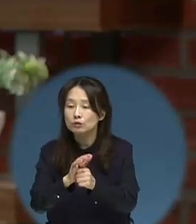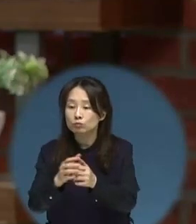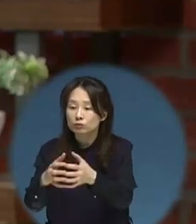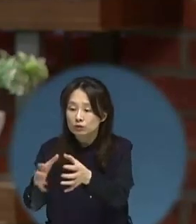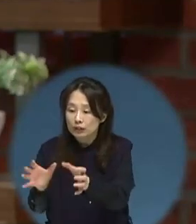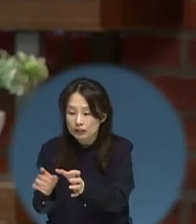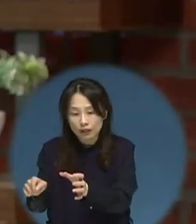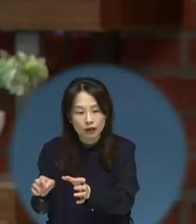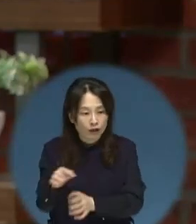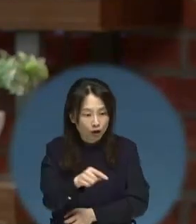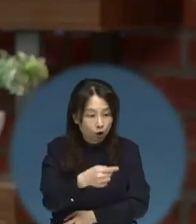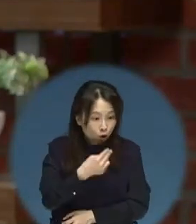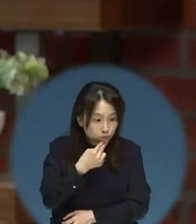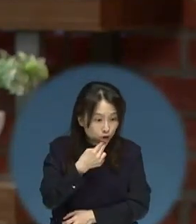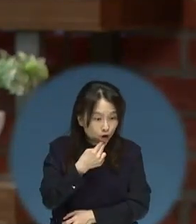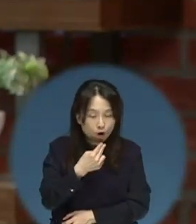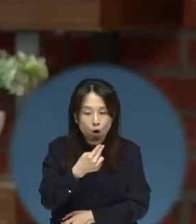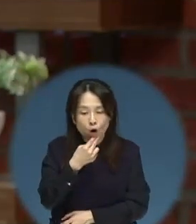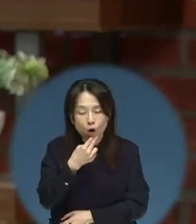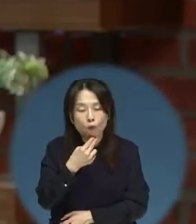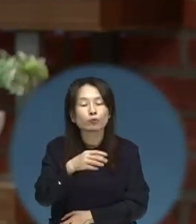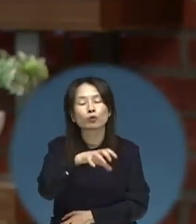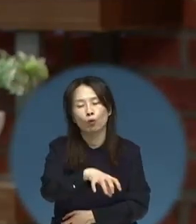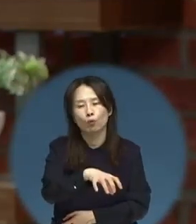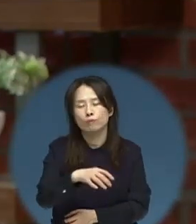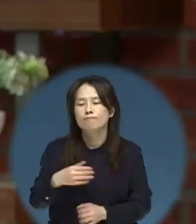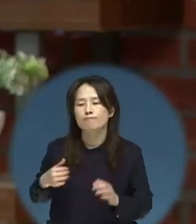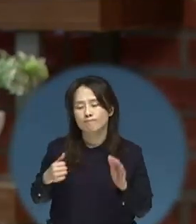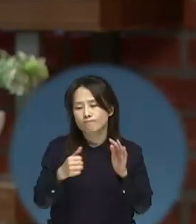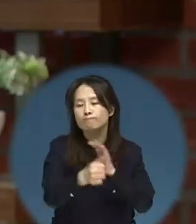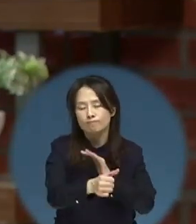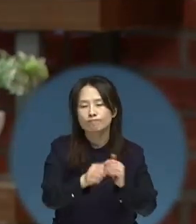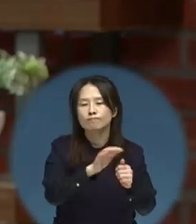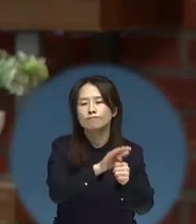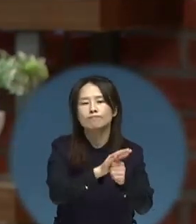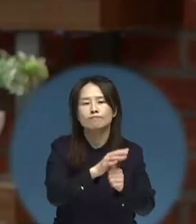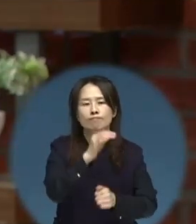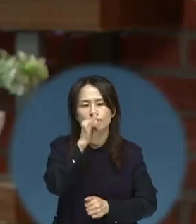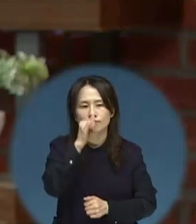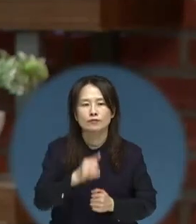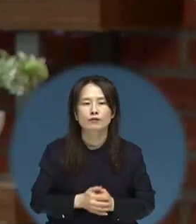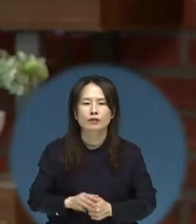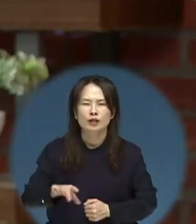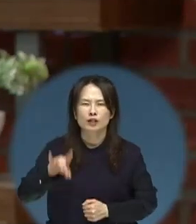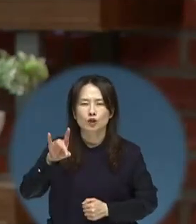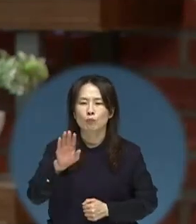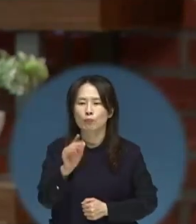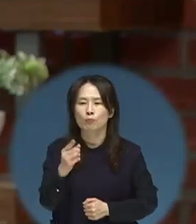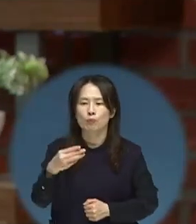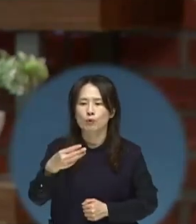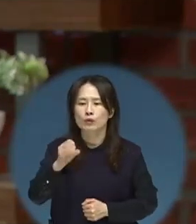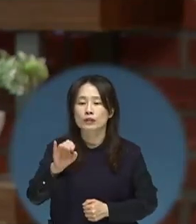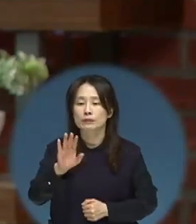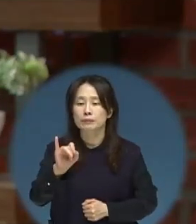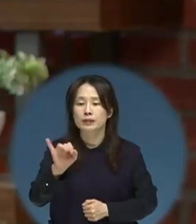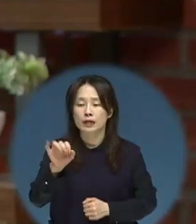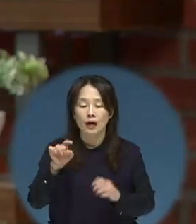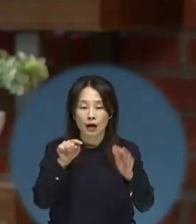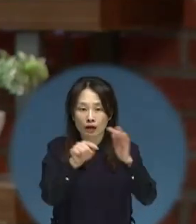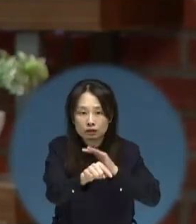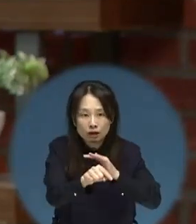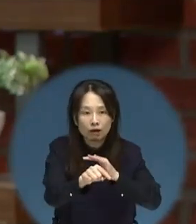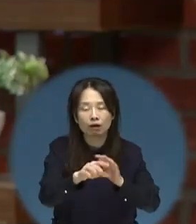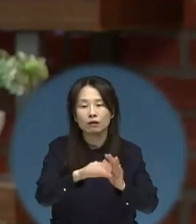더 필요한데 위험하기도 하고 제가 처음에 볼리비아 학교가 있는 뽀꼬뽀꼬라는 마을에 들어갔을 때는 전기수도가